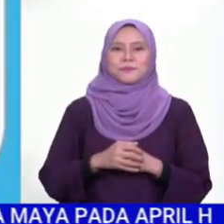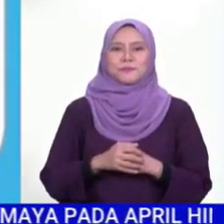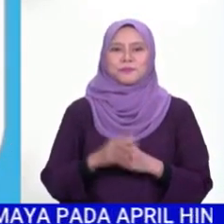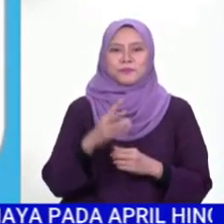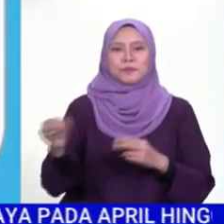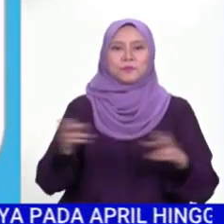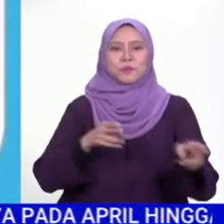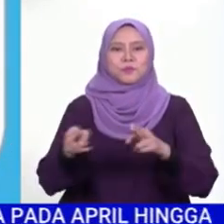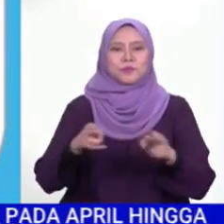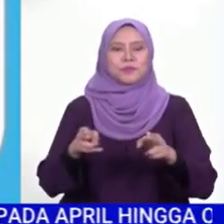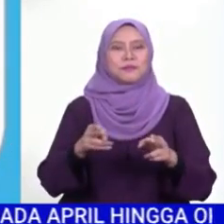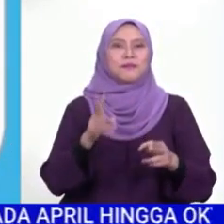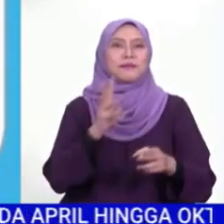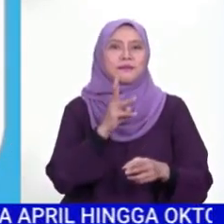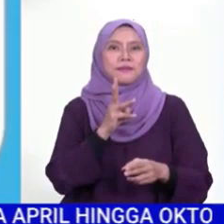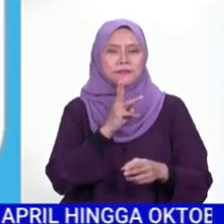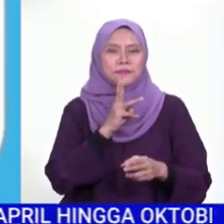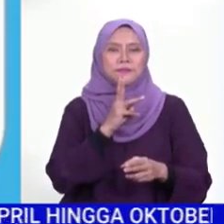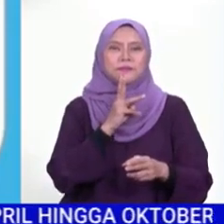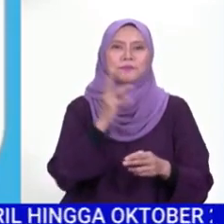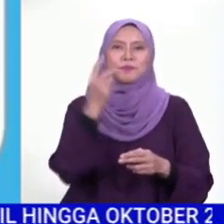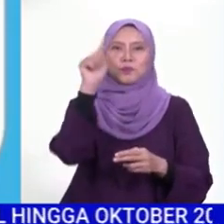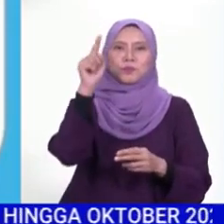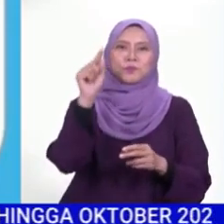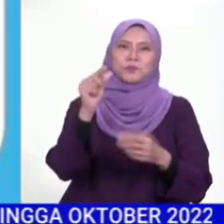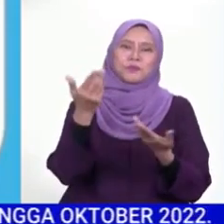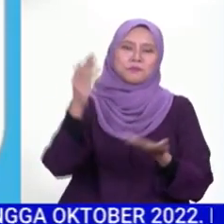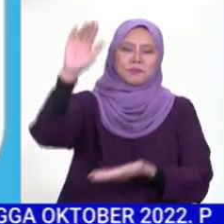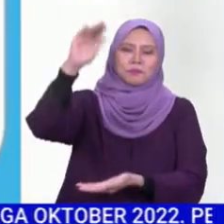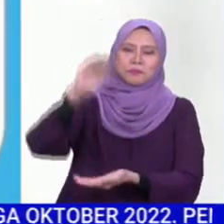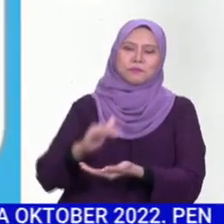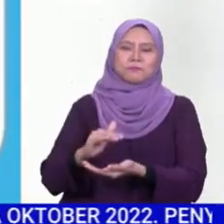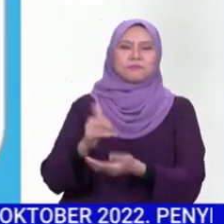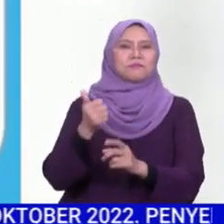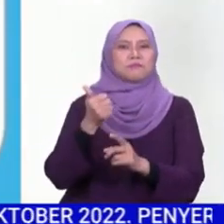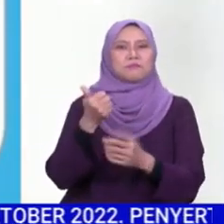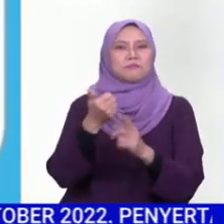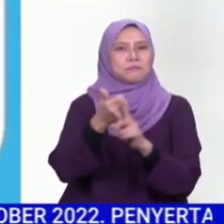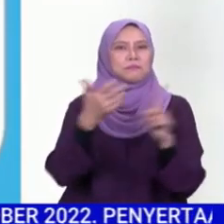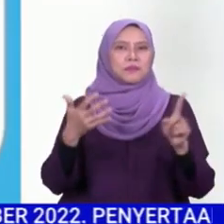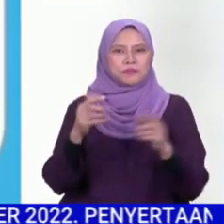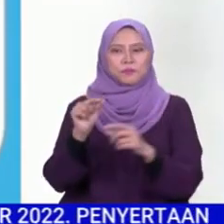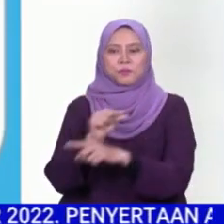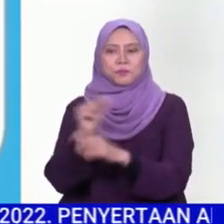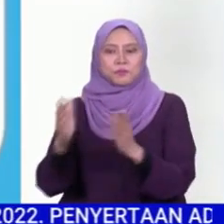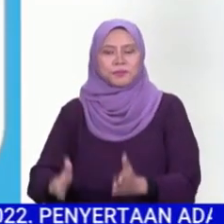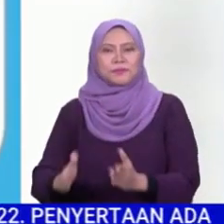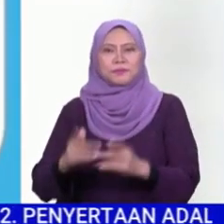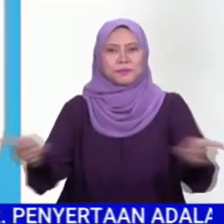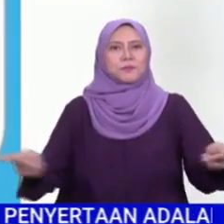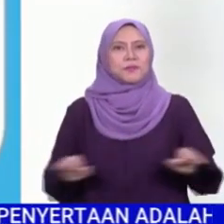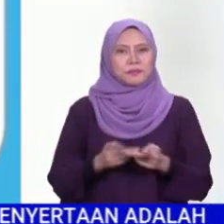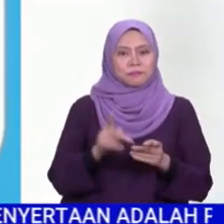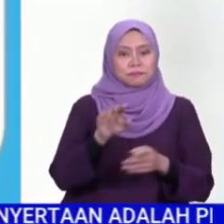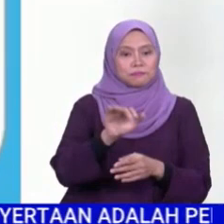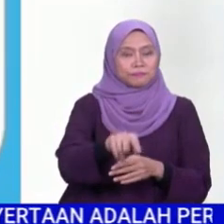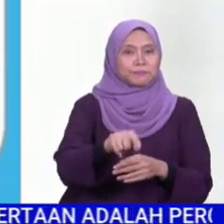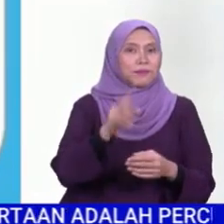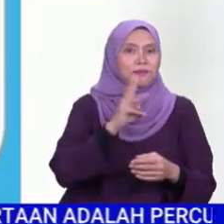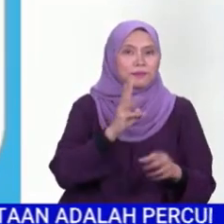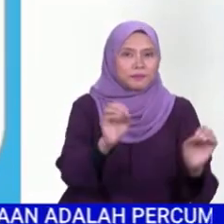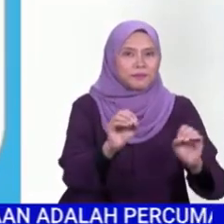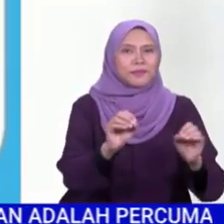air berkenaan mengambil langkah untuk meminimumkan infaq gangguan itu kepada pengguna pengguna di kawasan terjejas dinasihatkan untuk